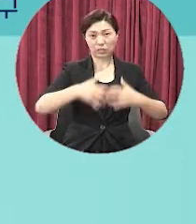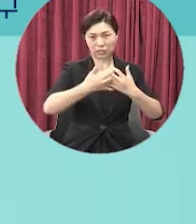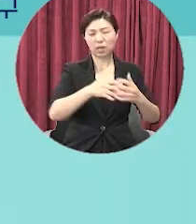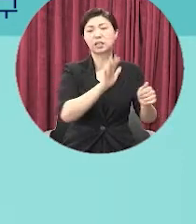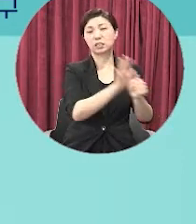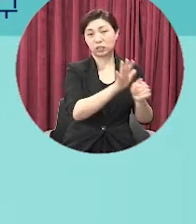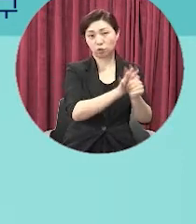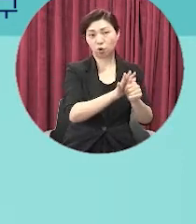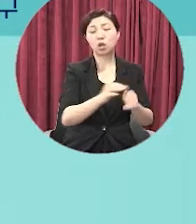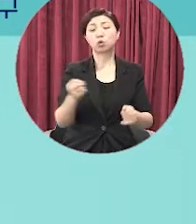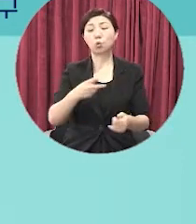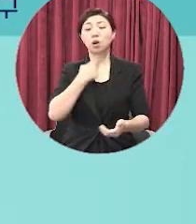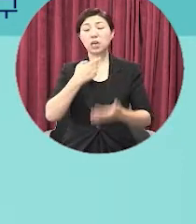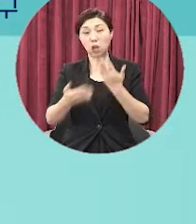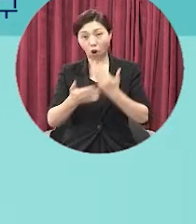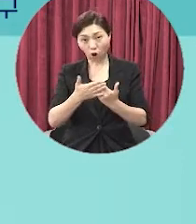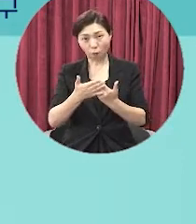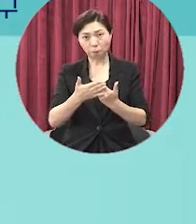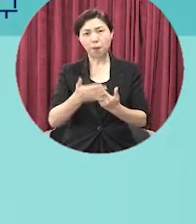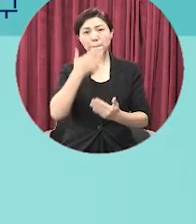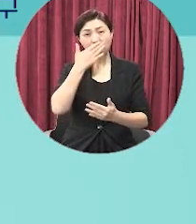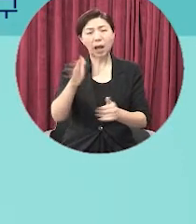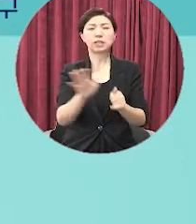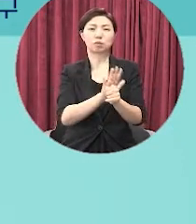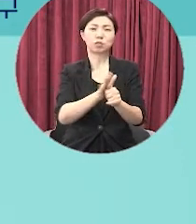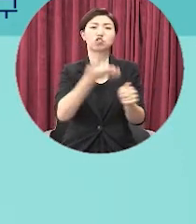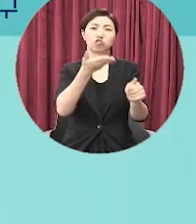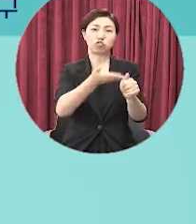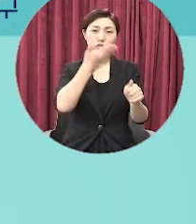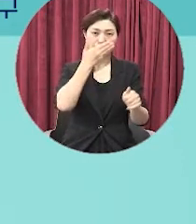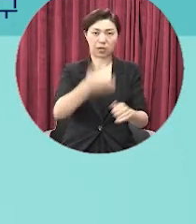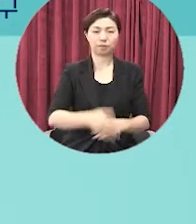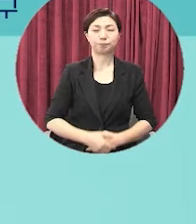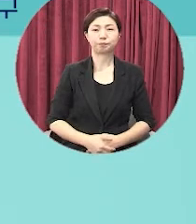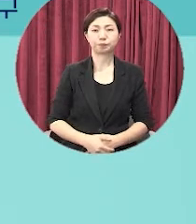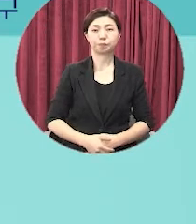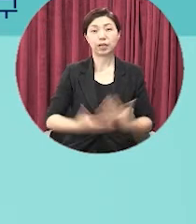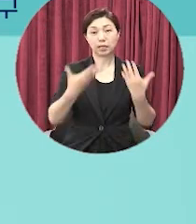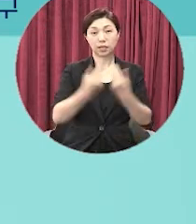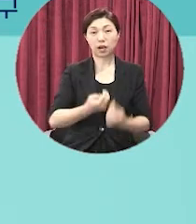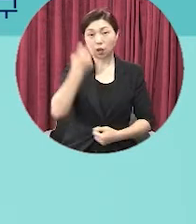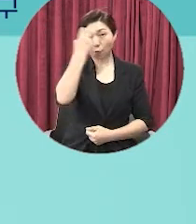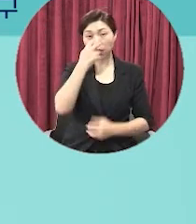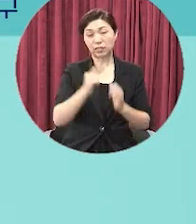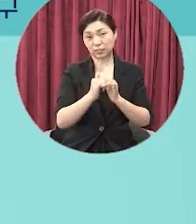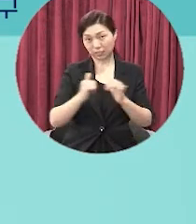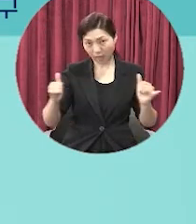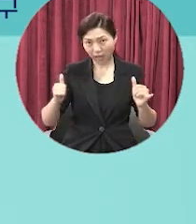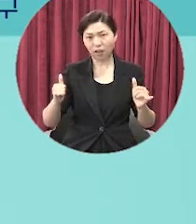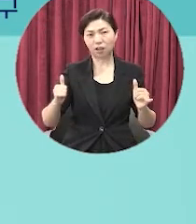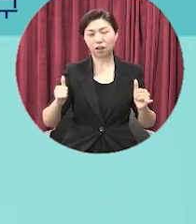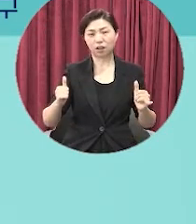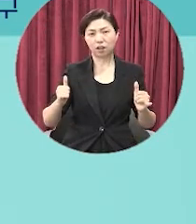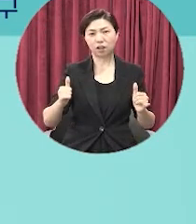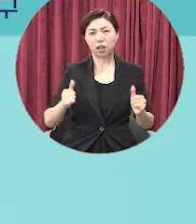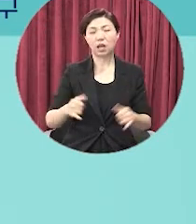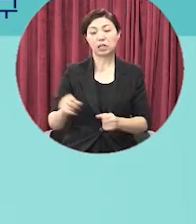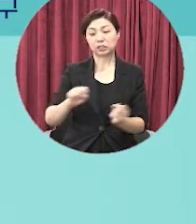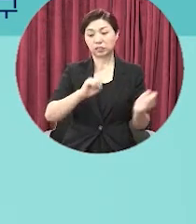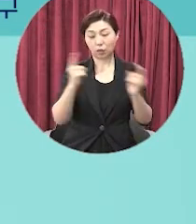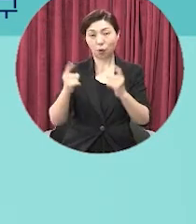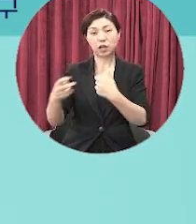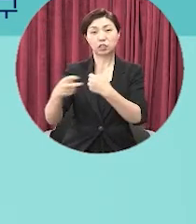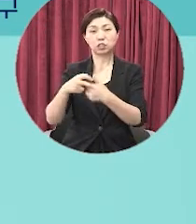하는 식의 서비스를 제공할 수 있습니다 사례관리 맨살에 가지 사를 통해서 재활 의료 정보를 제공하고